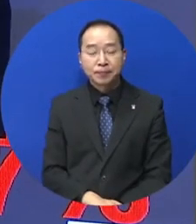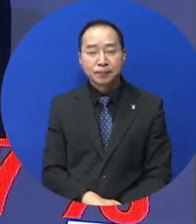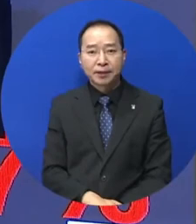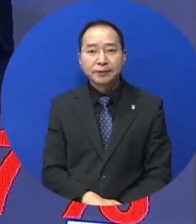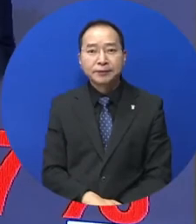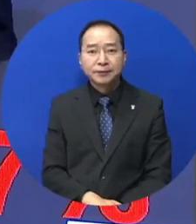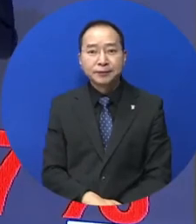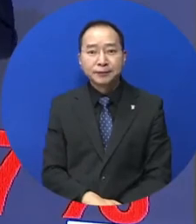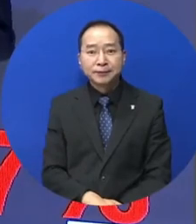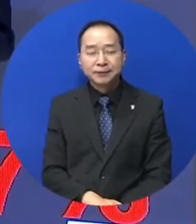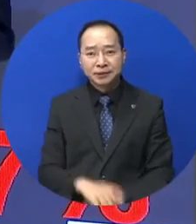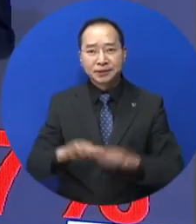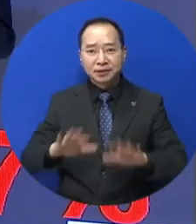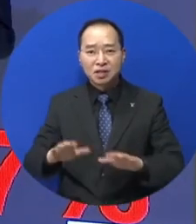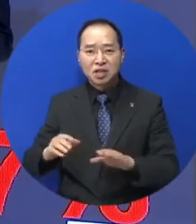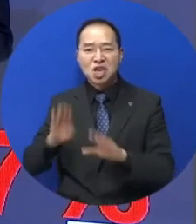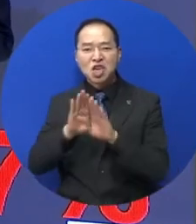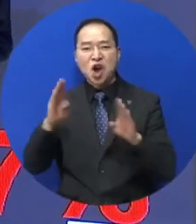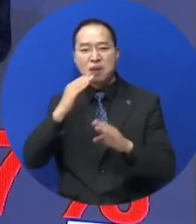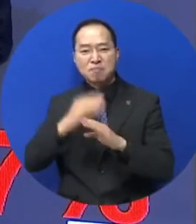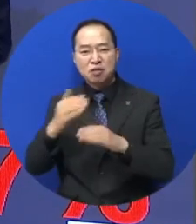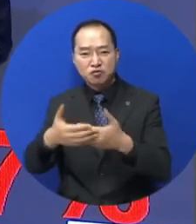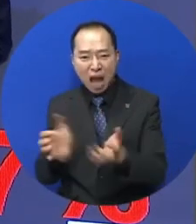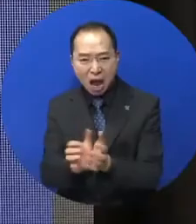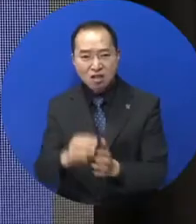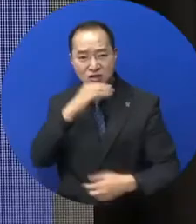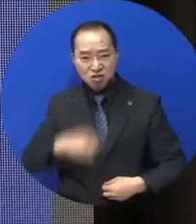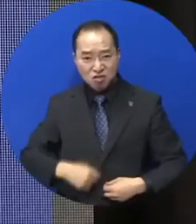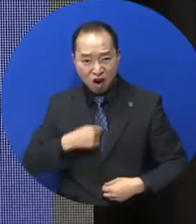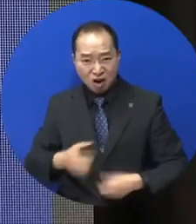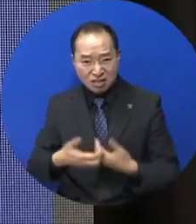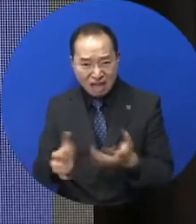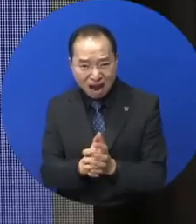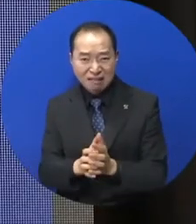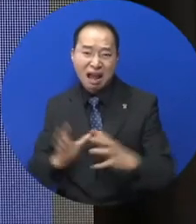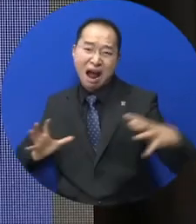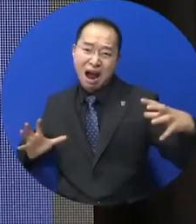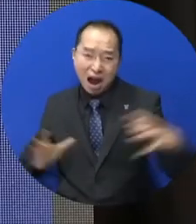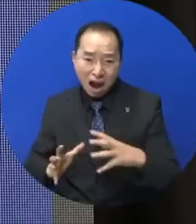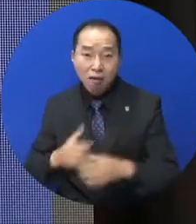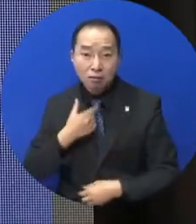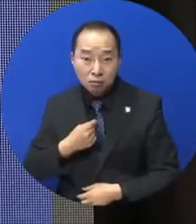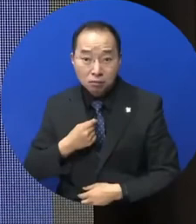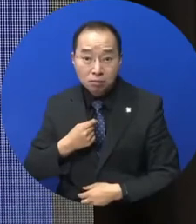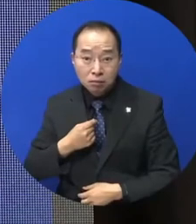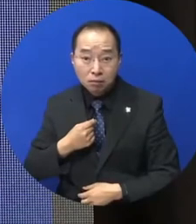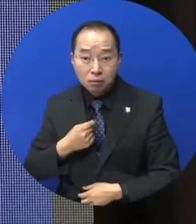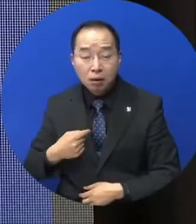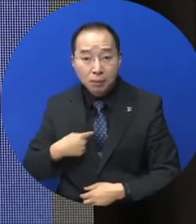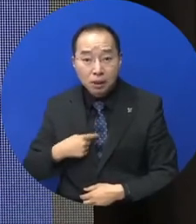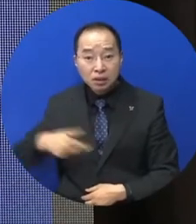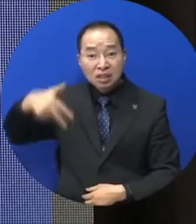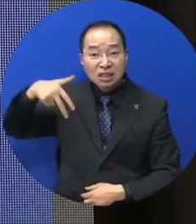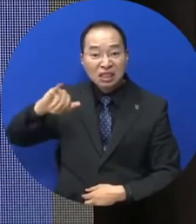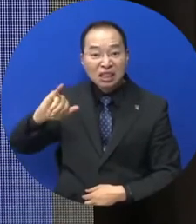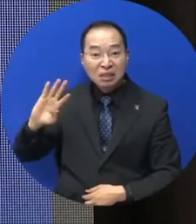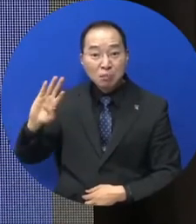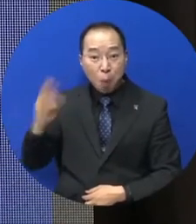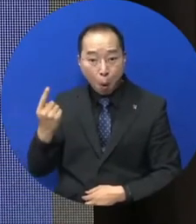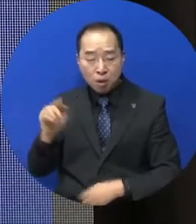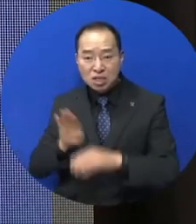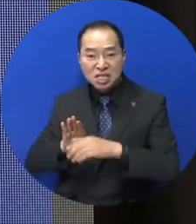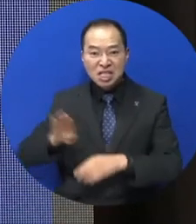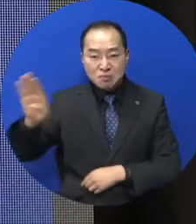자, 열린민주당 정의당 지지층까지 총결집시키려면 저는 진보의 가치를 전면에